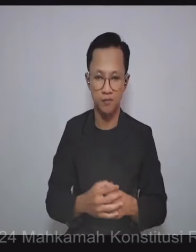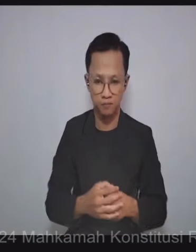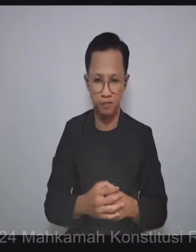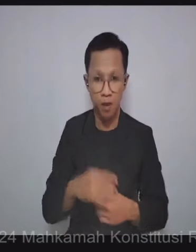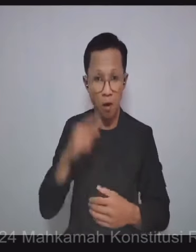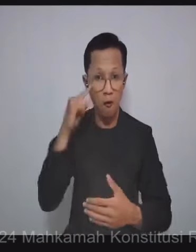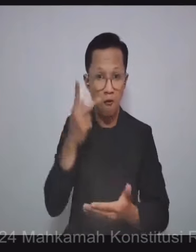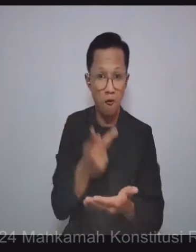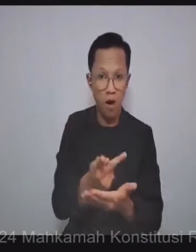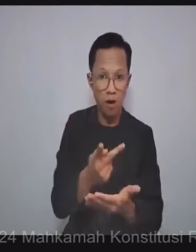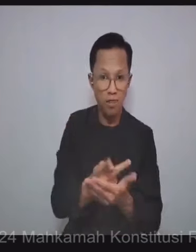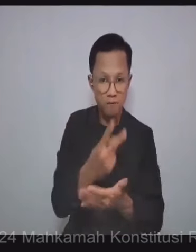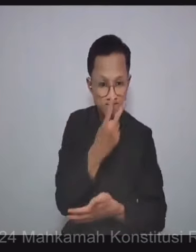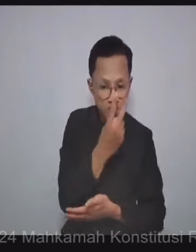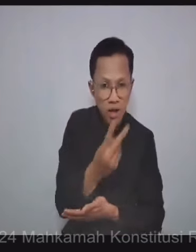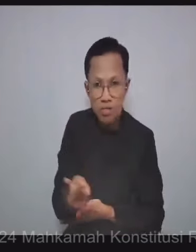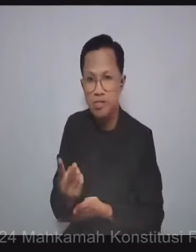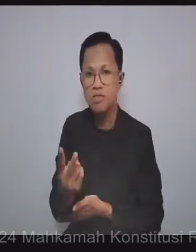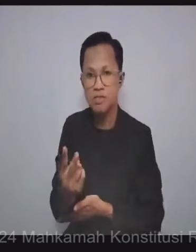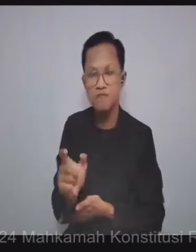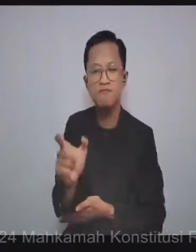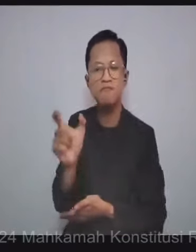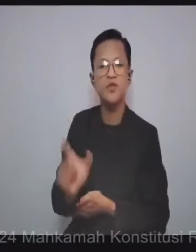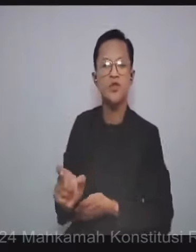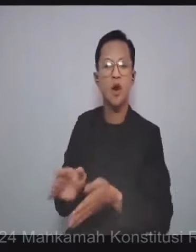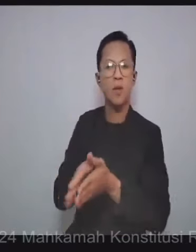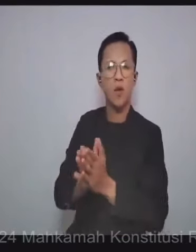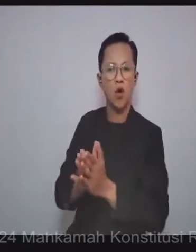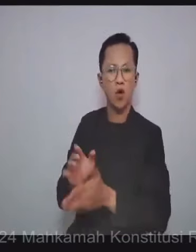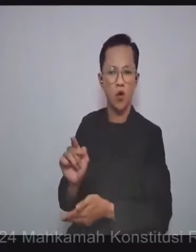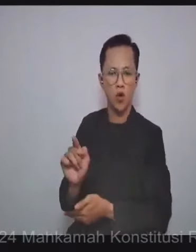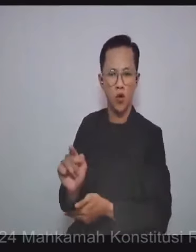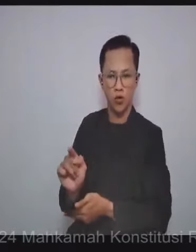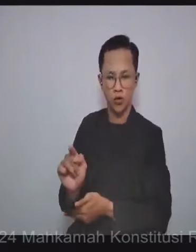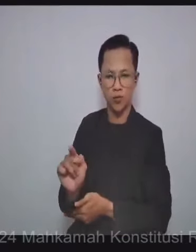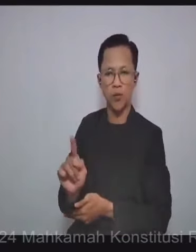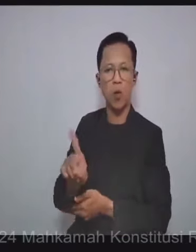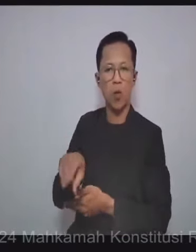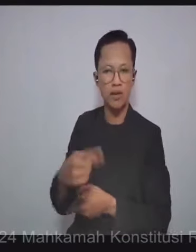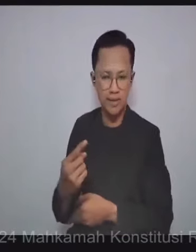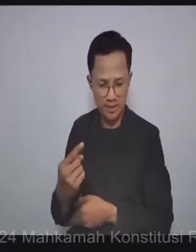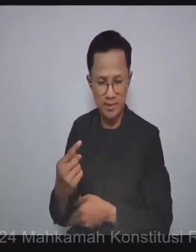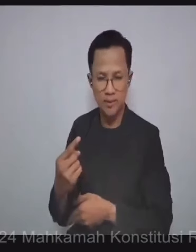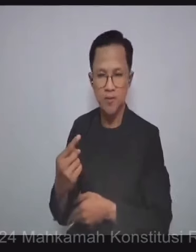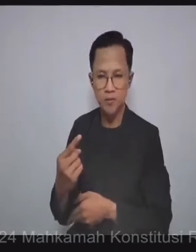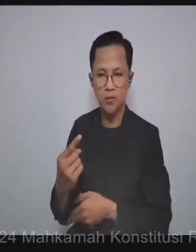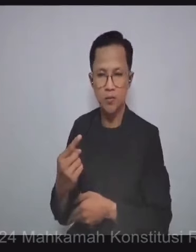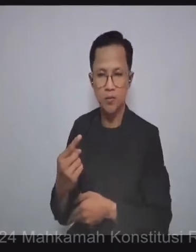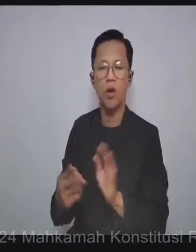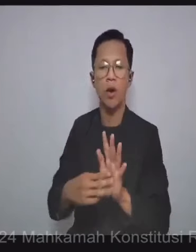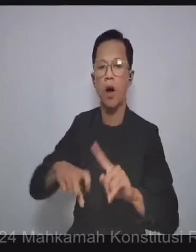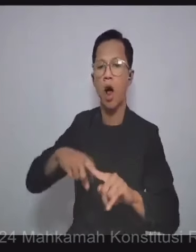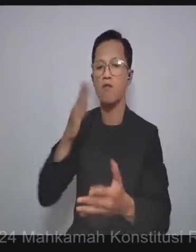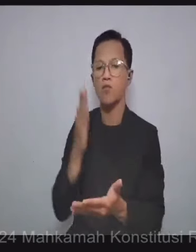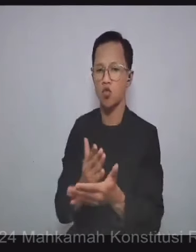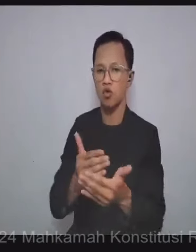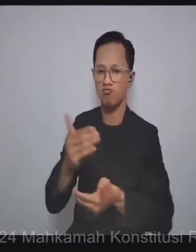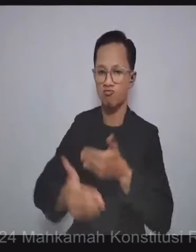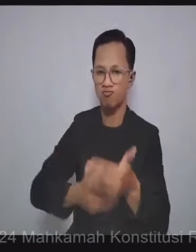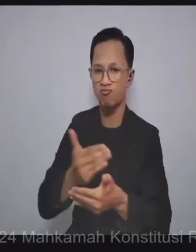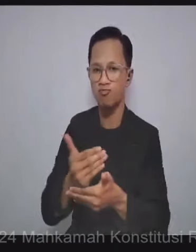tersebut meskipun termohon selaku penyelenggara Pemilu berkewajiban menerapkan putusan Mahkamah Konstitusi yang dapat mempengaruhi